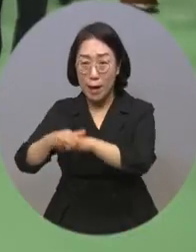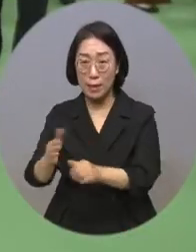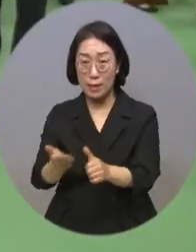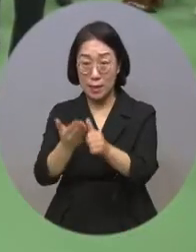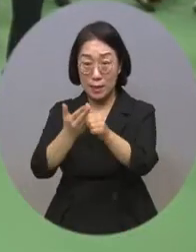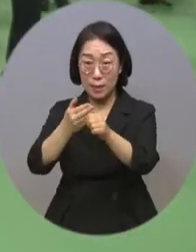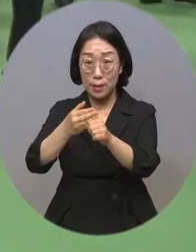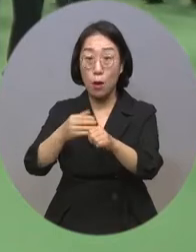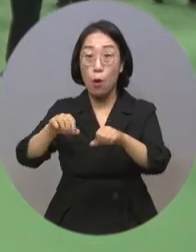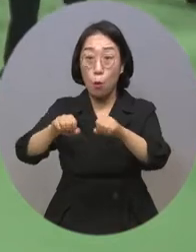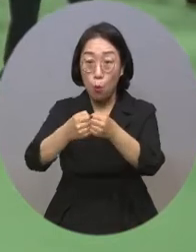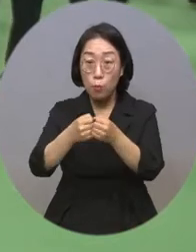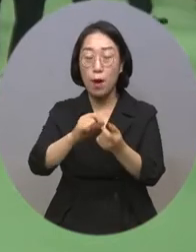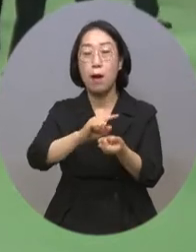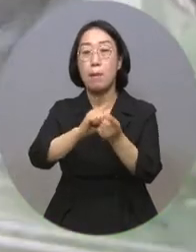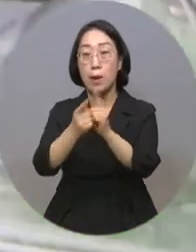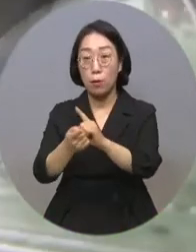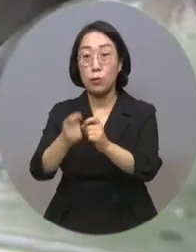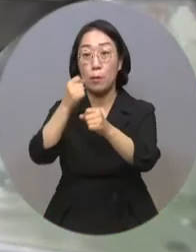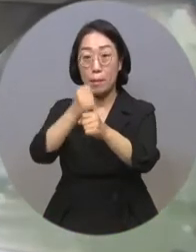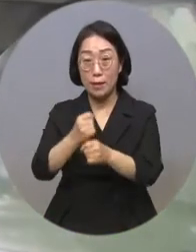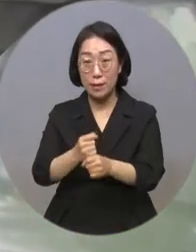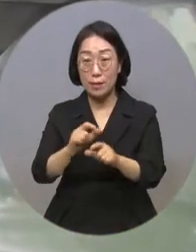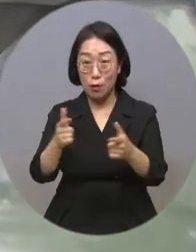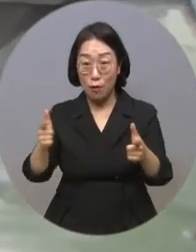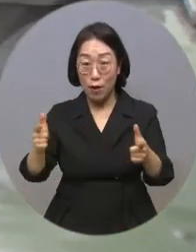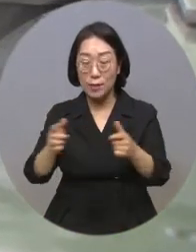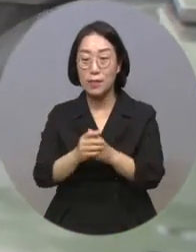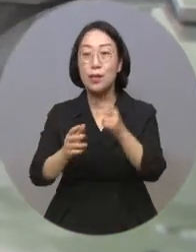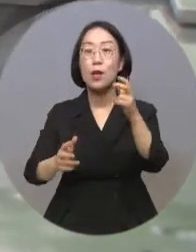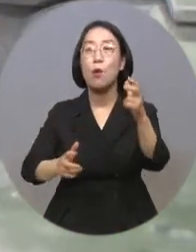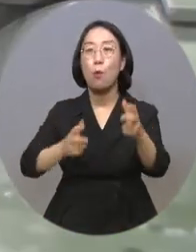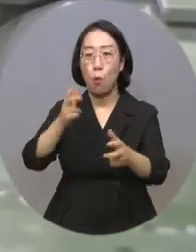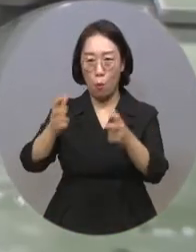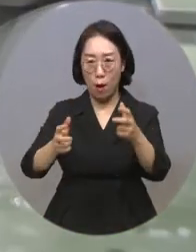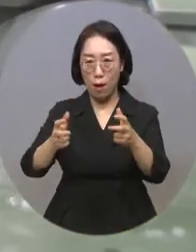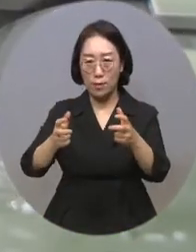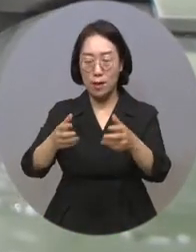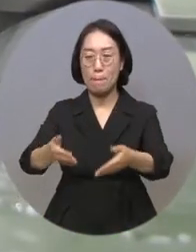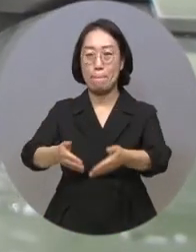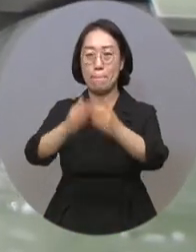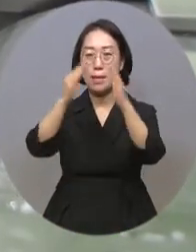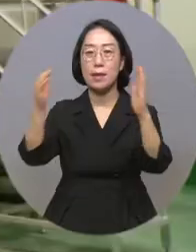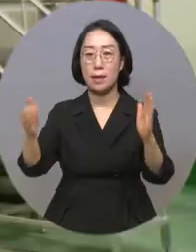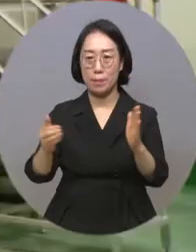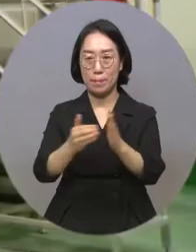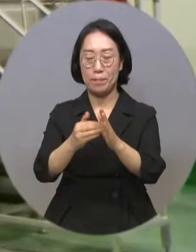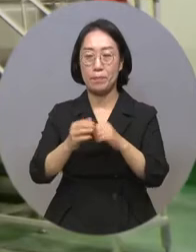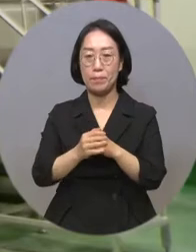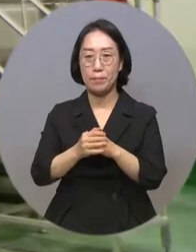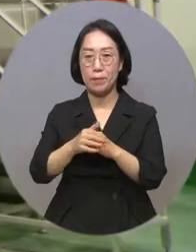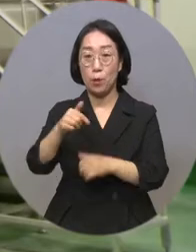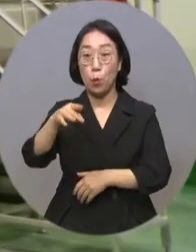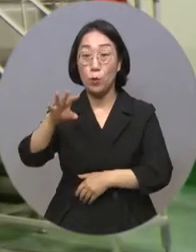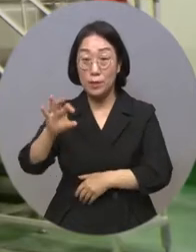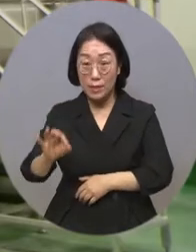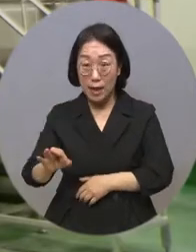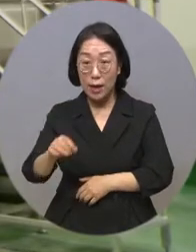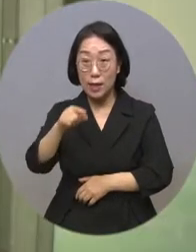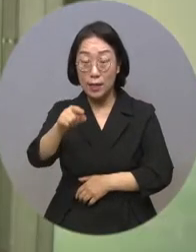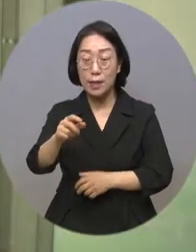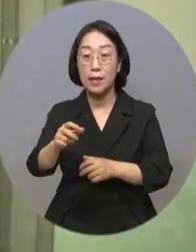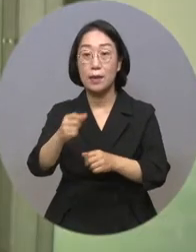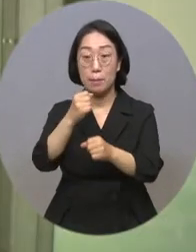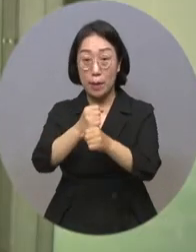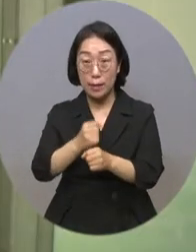다양한 제품으로 가공 판매를 하기 위한 고창 황토고구마 가공시설이 들어섰습니다. 고창 황토고구마